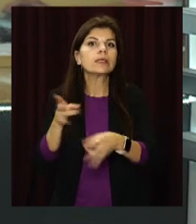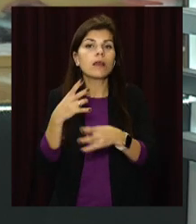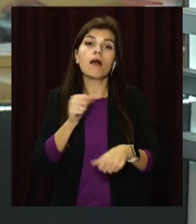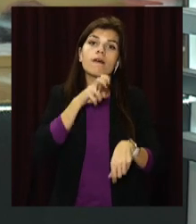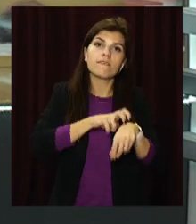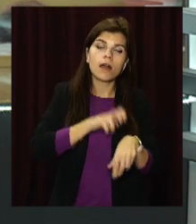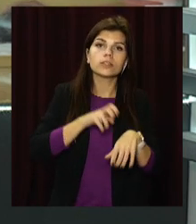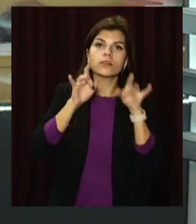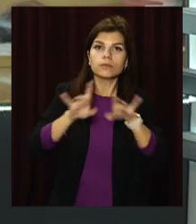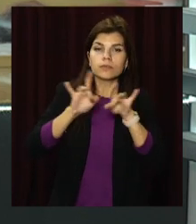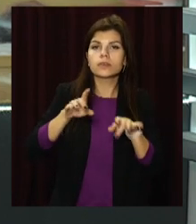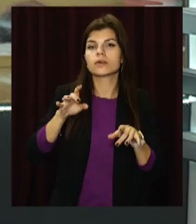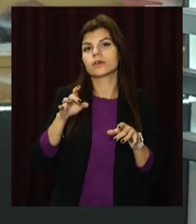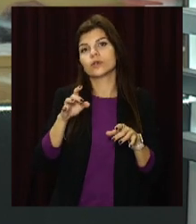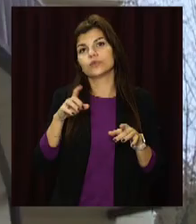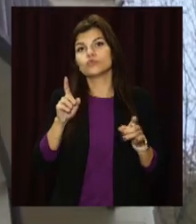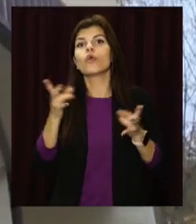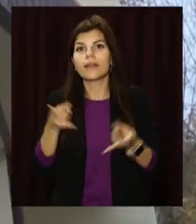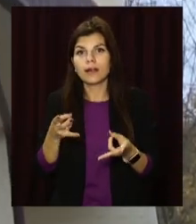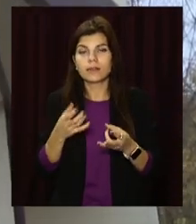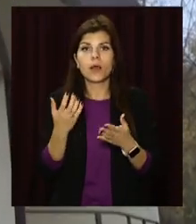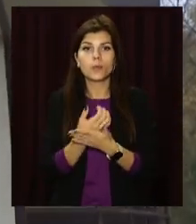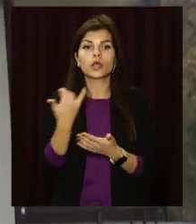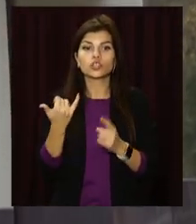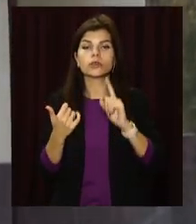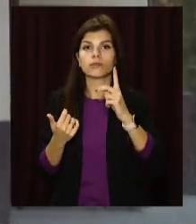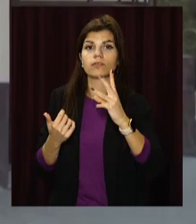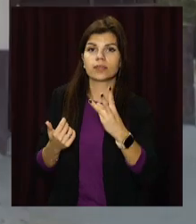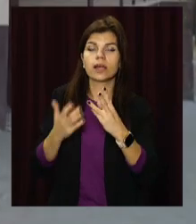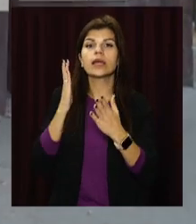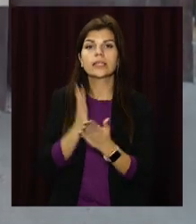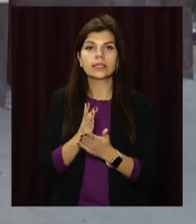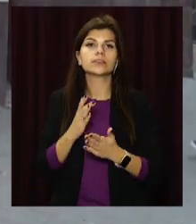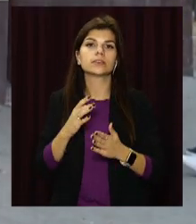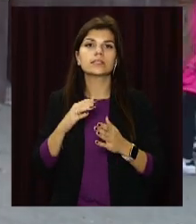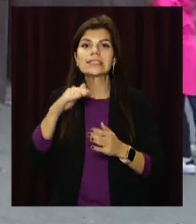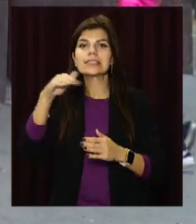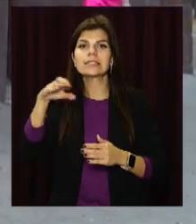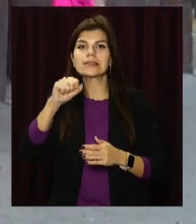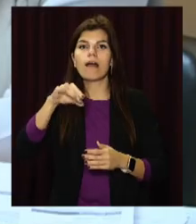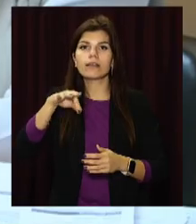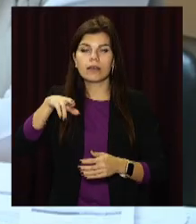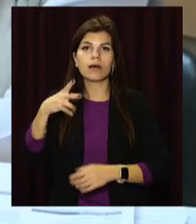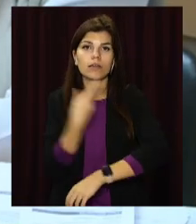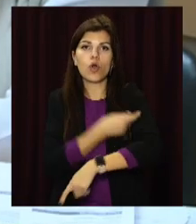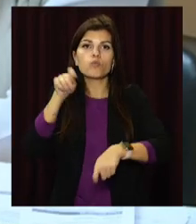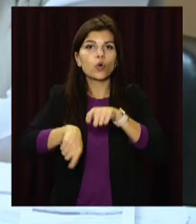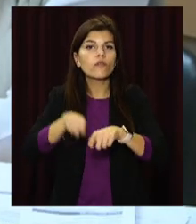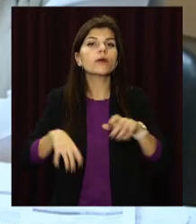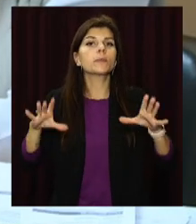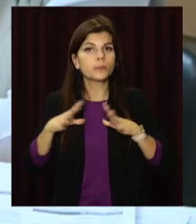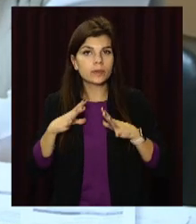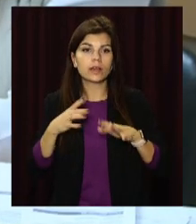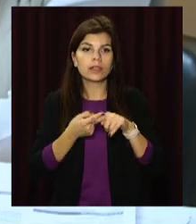розвіяти. На сьогодні усі вакцини пройшли 3 стадії перевірки, зазначає лікар-методист обласного центру громадського здоров'я